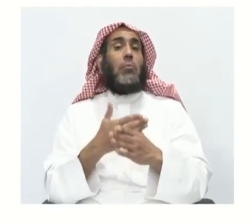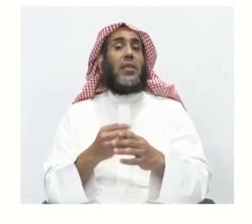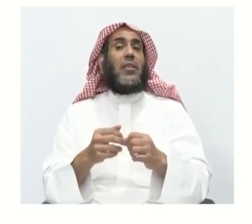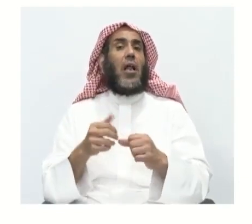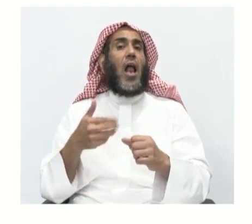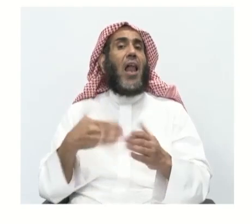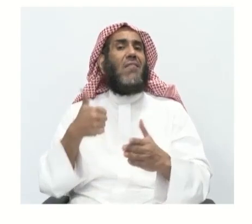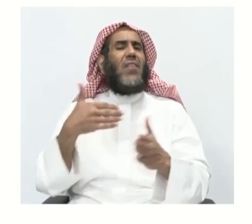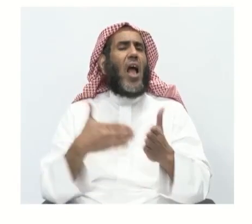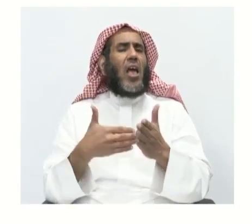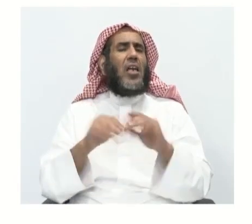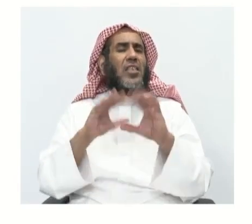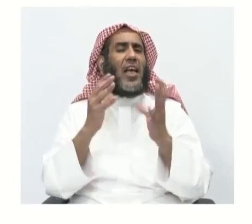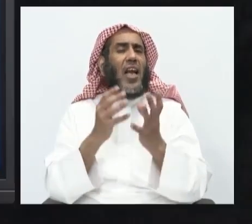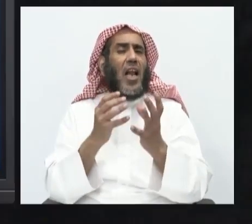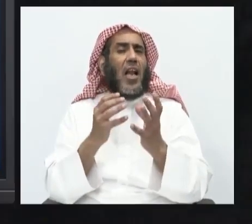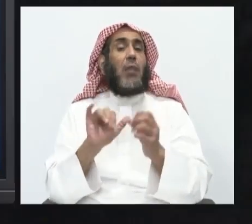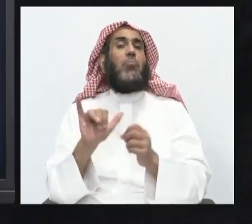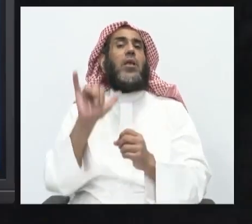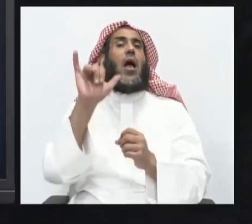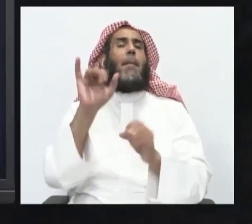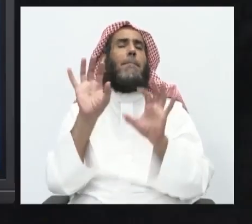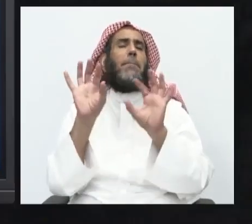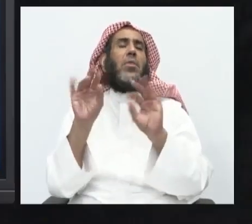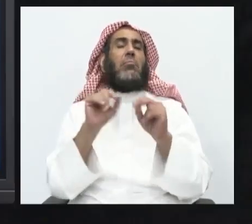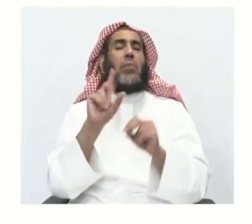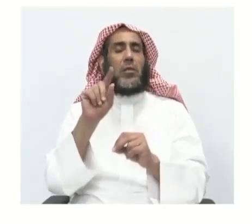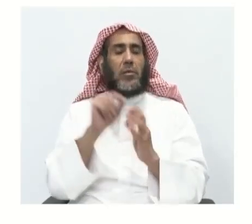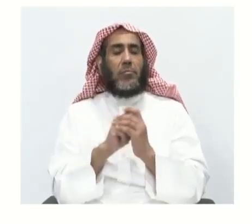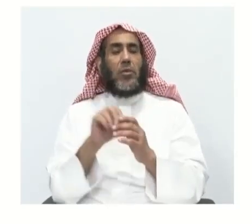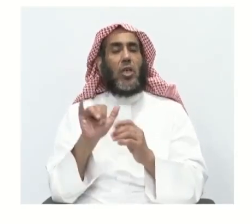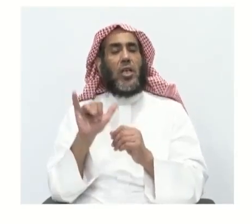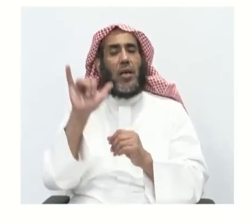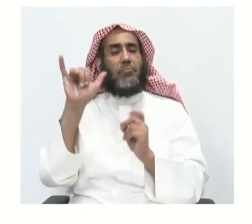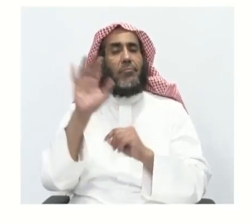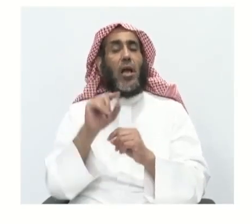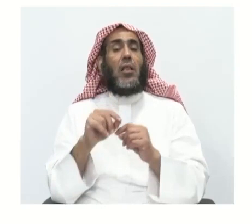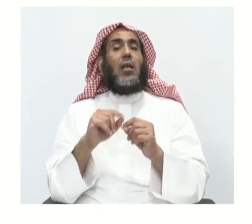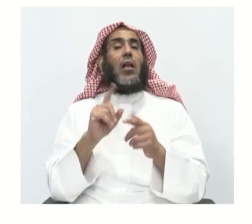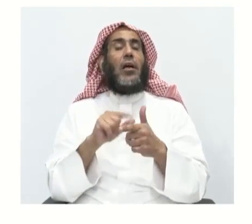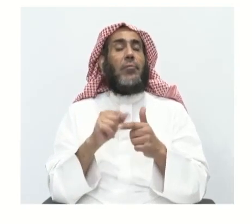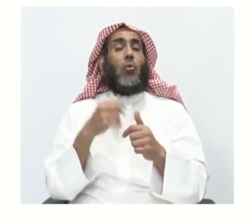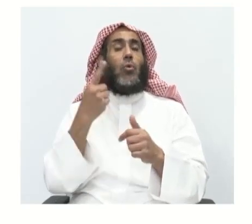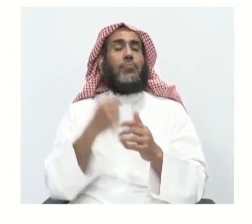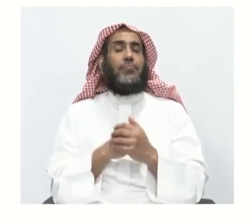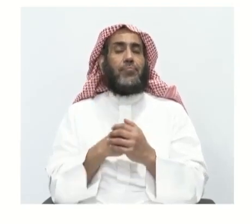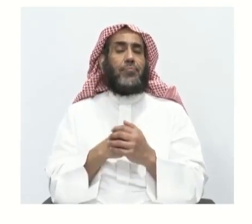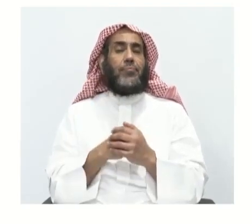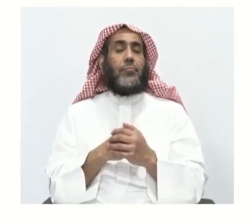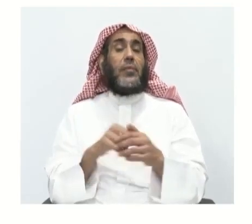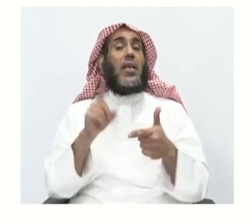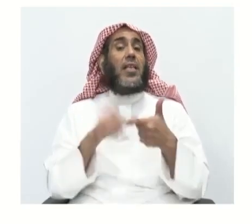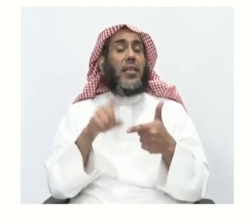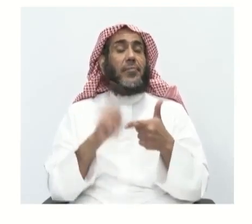على صوره الياء هنا اكمال احسنت على صوره ياء اذا هذه الحاله الاولى